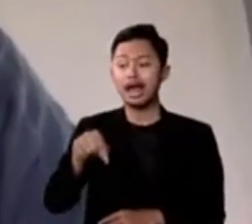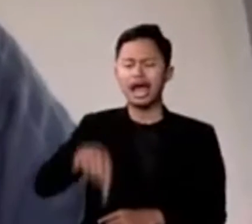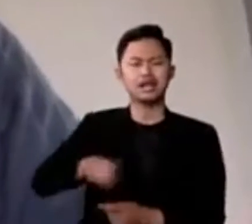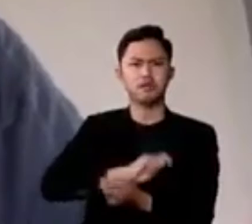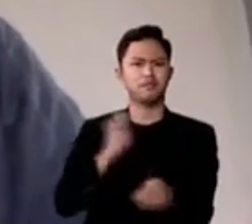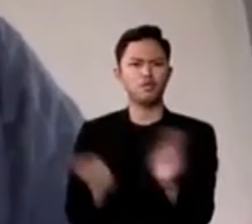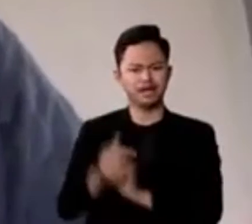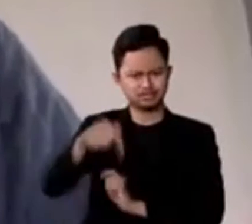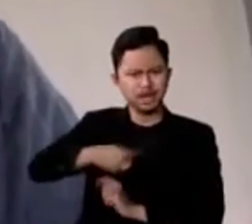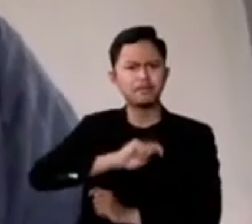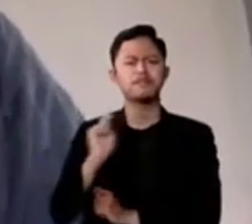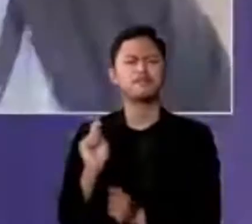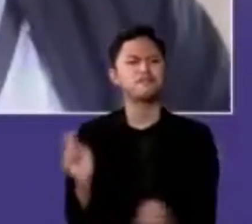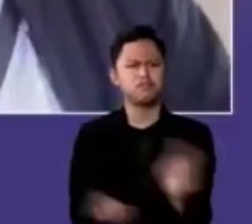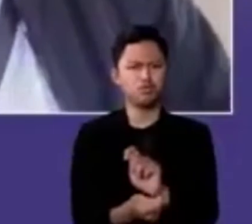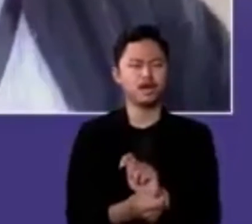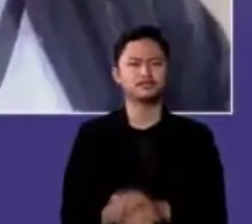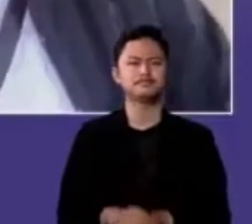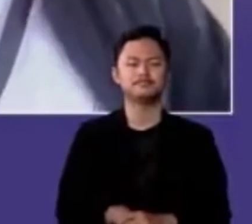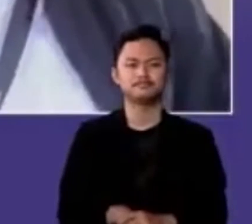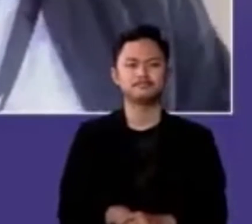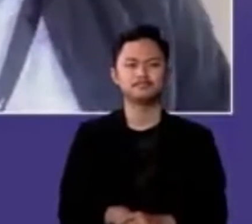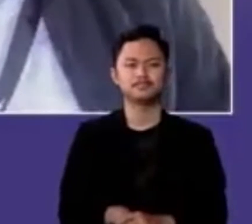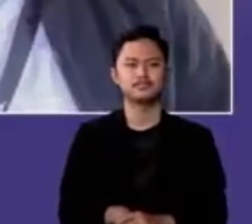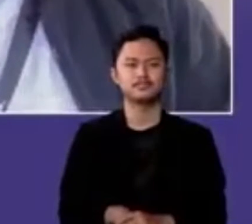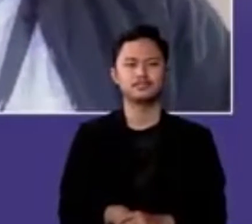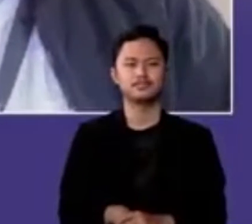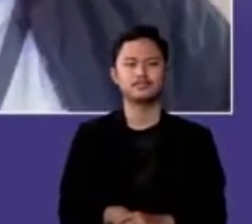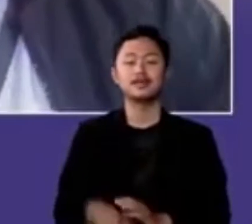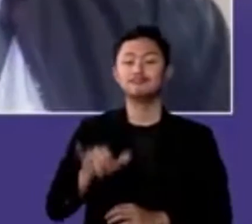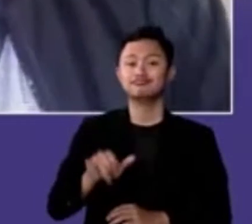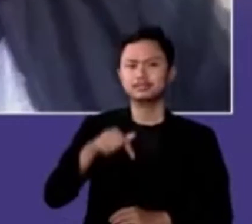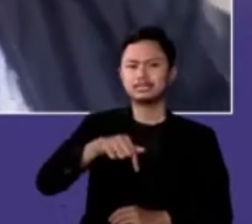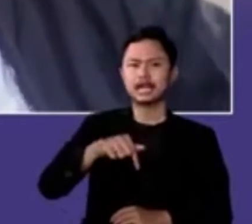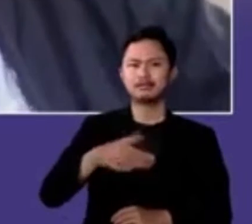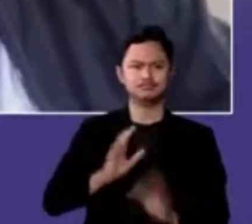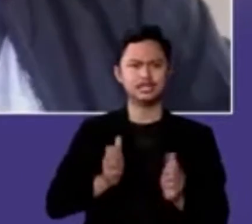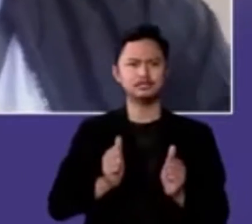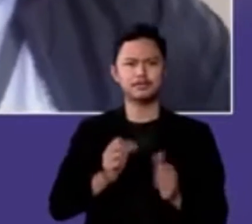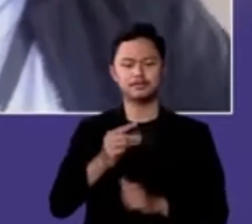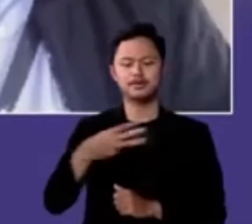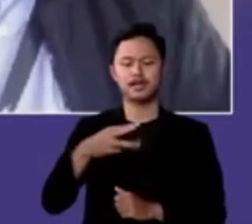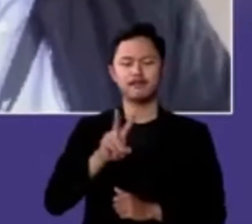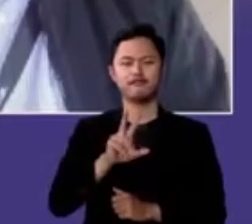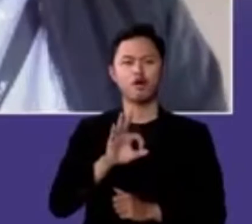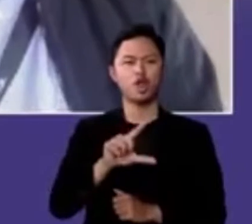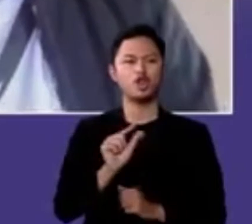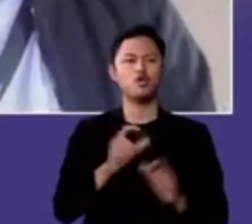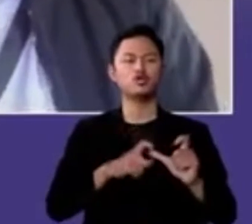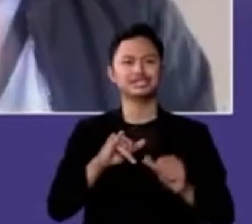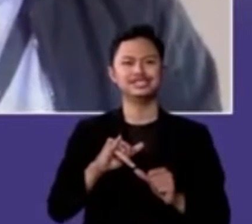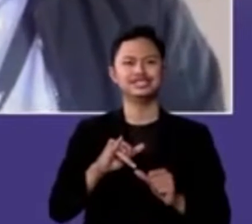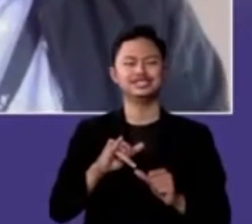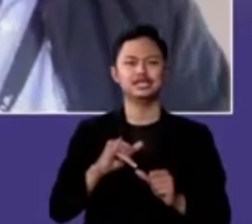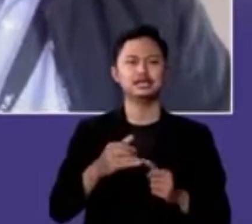sangat gubernur sekarang Oke jadi istilahnya baik jadi cerai kita kan memang sudah mempersiapkan revolusi industri fourpoint opini